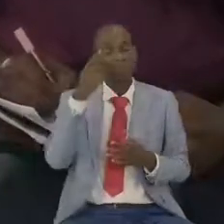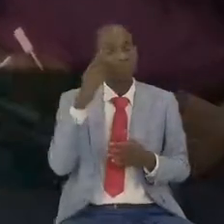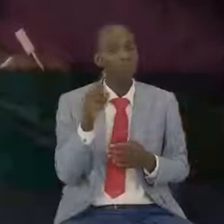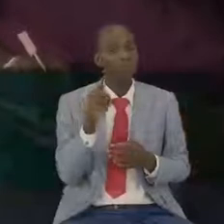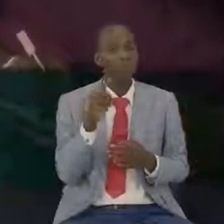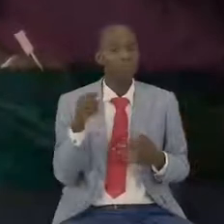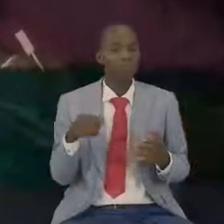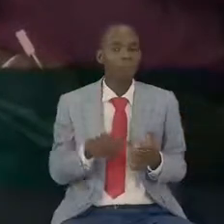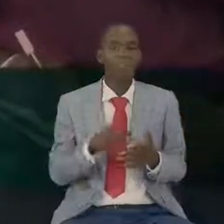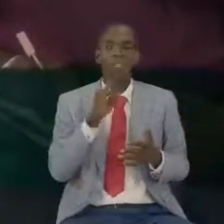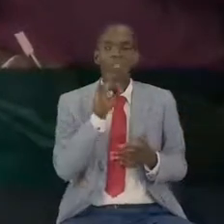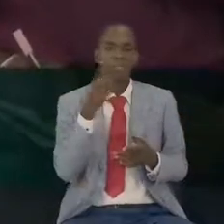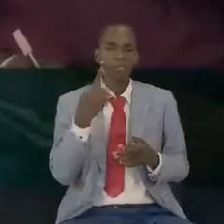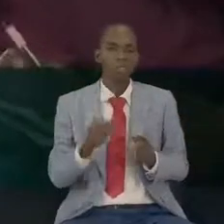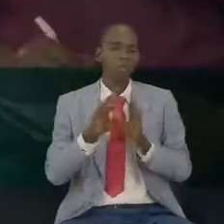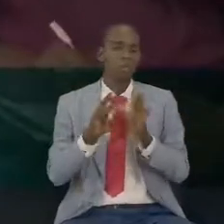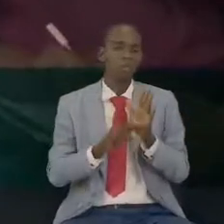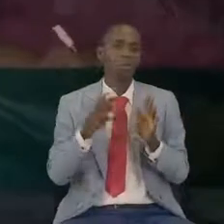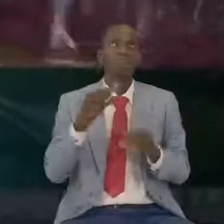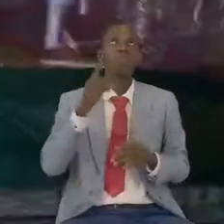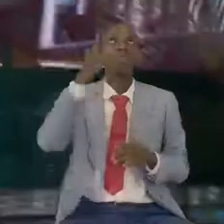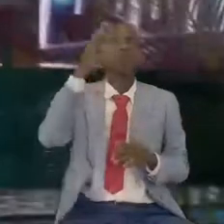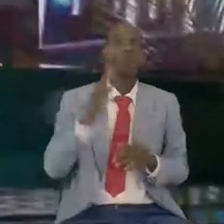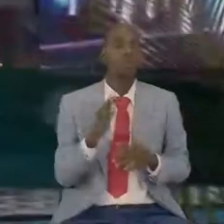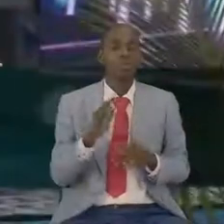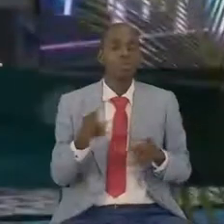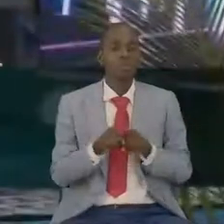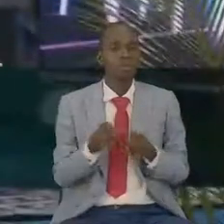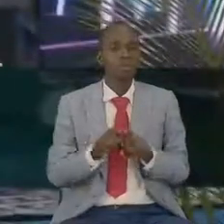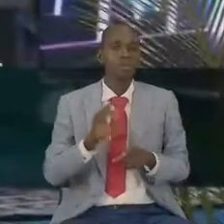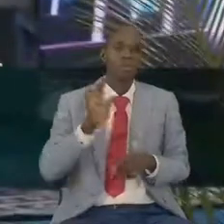veut, c'est votre sanctification.